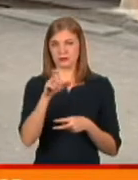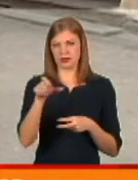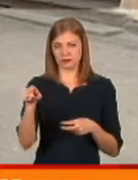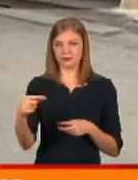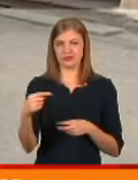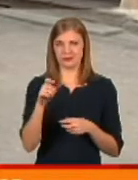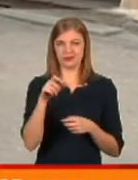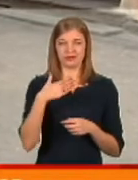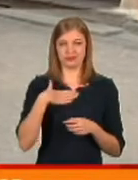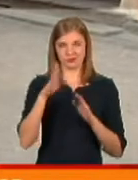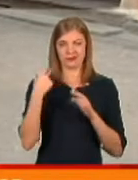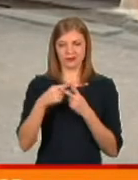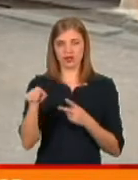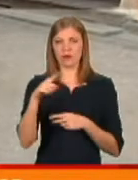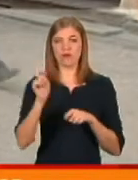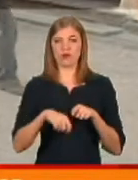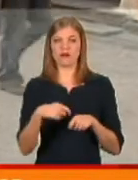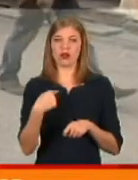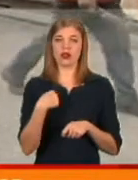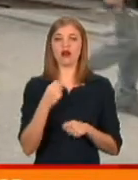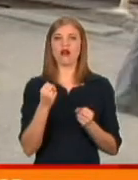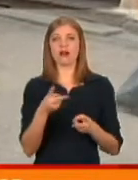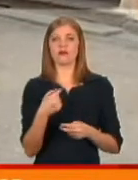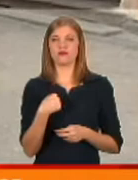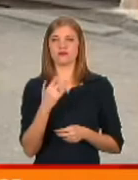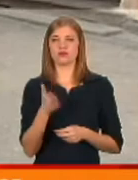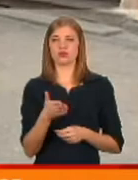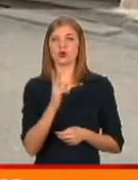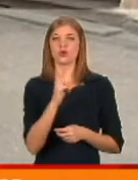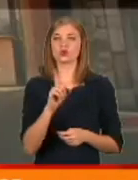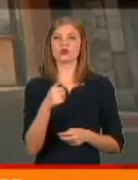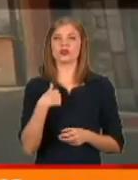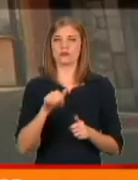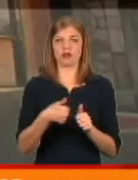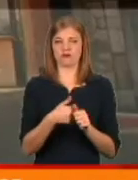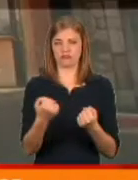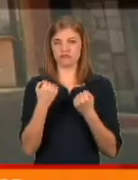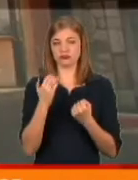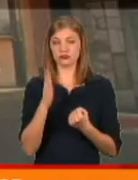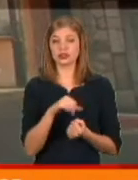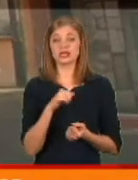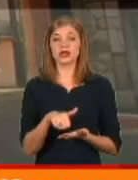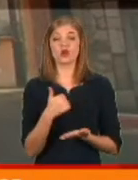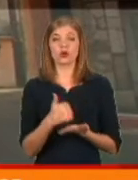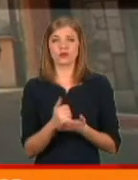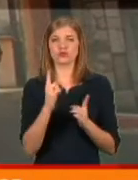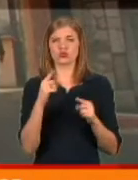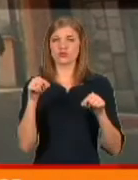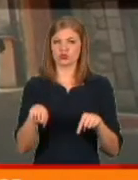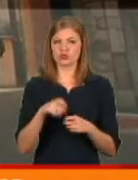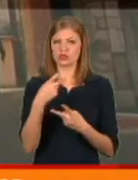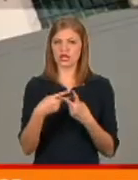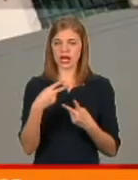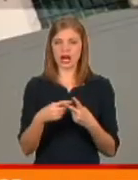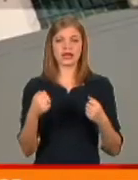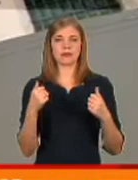проверял меня, вот как мы говорим, на вшивость. Вот как оно будет, и кто за меня пойдет. Усе ж про найголовніше, чому тут за ґратами